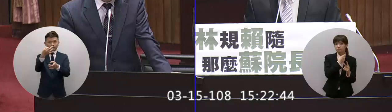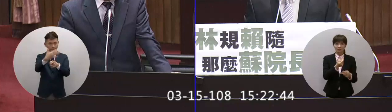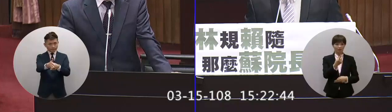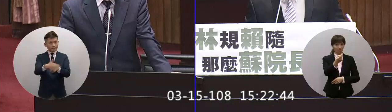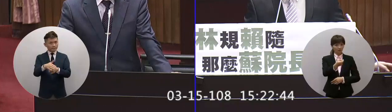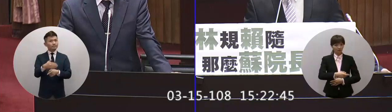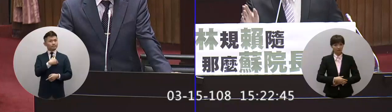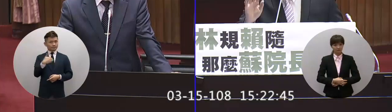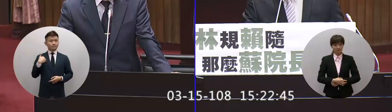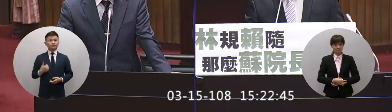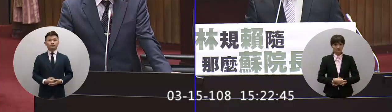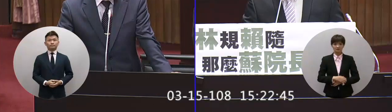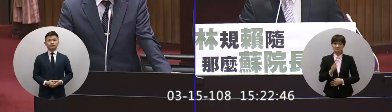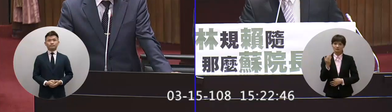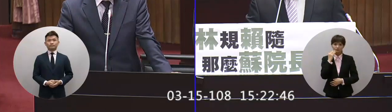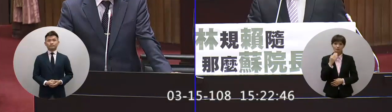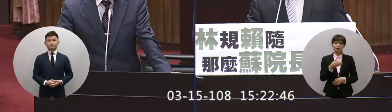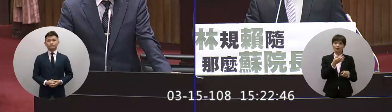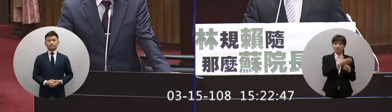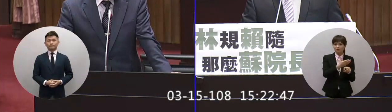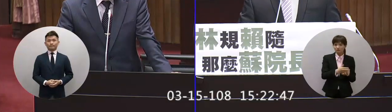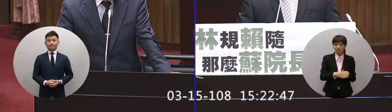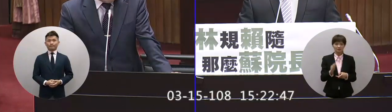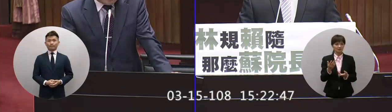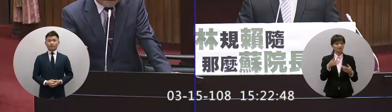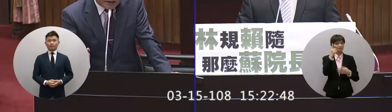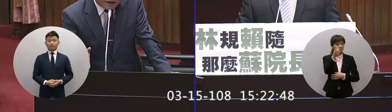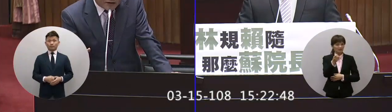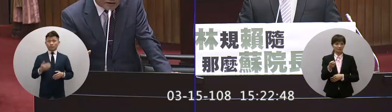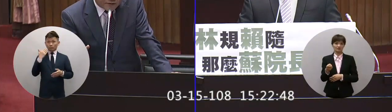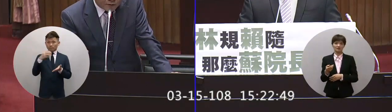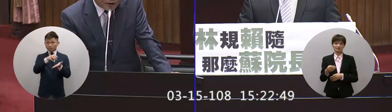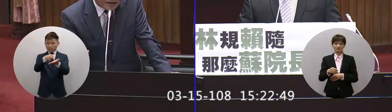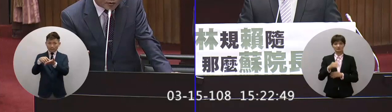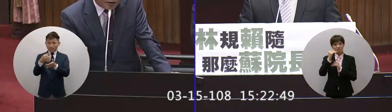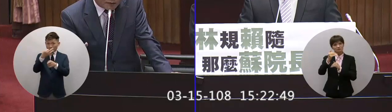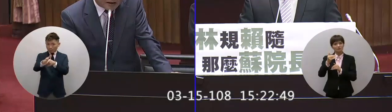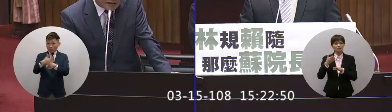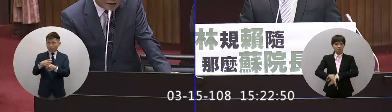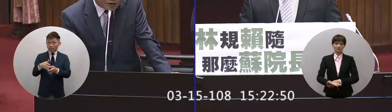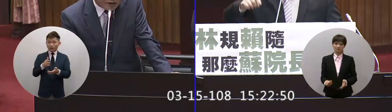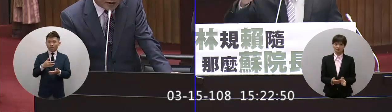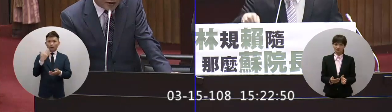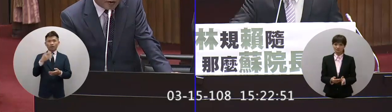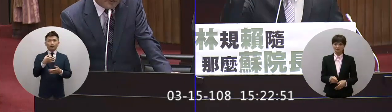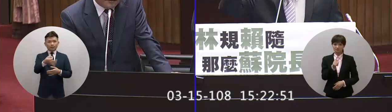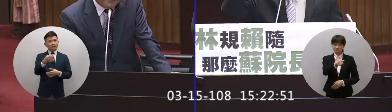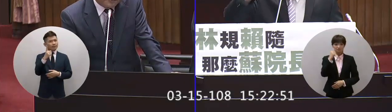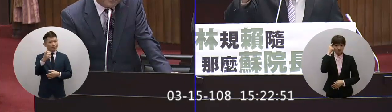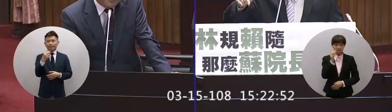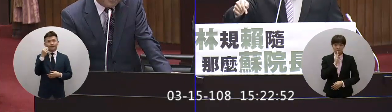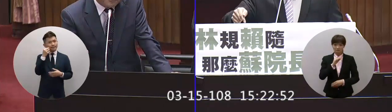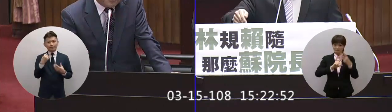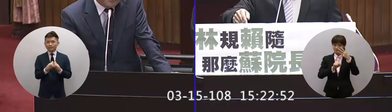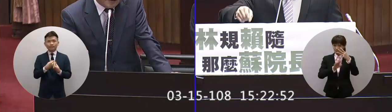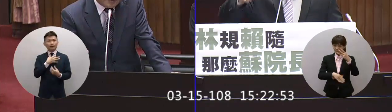款。 不是办理分期付款，他就预了那个期了、啊。 开始办理分期付款，院长说有不可抗拒的理由。 你的意思是